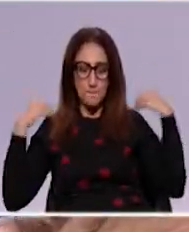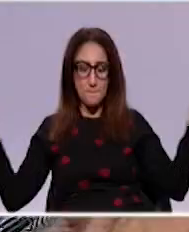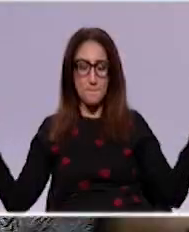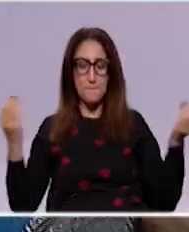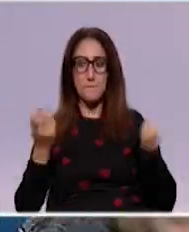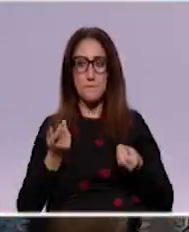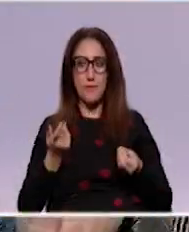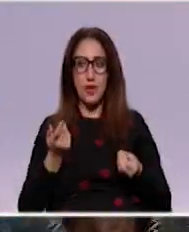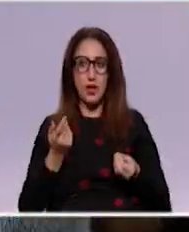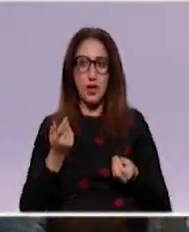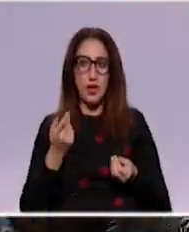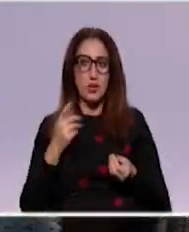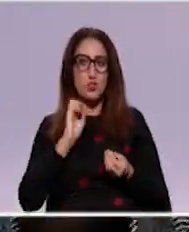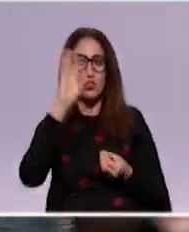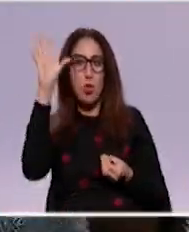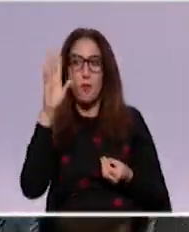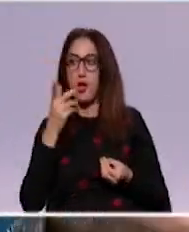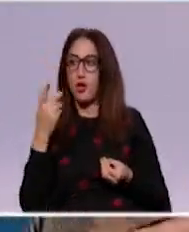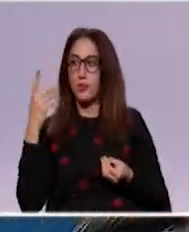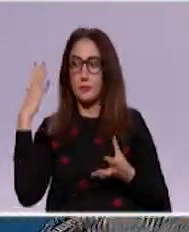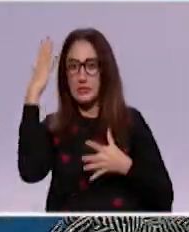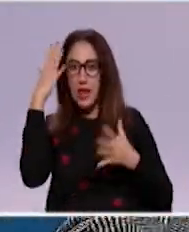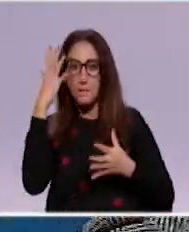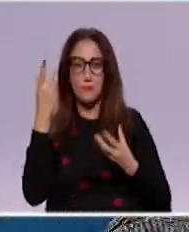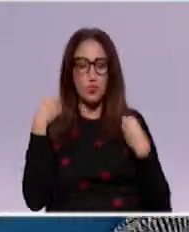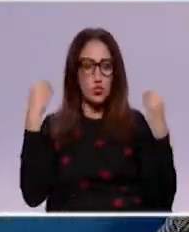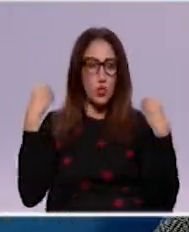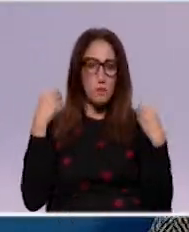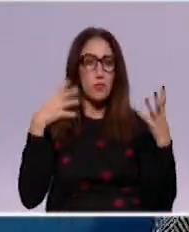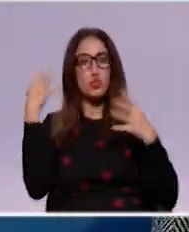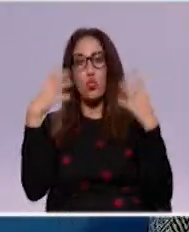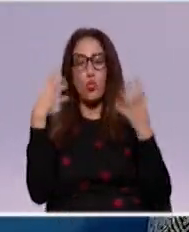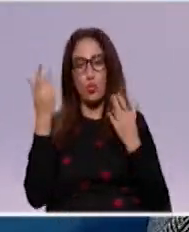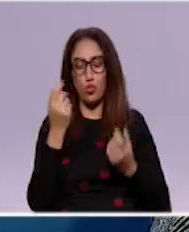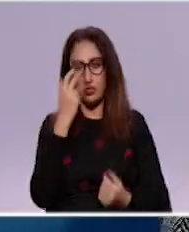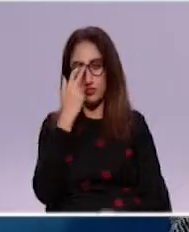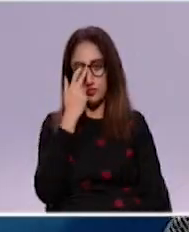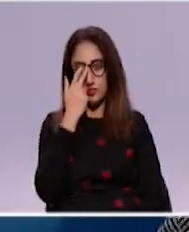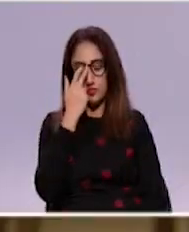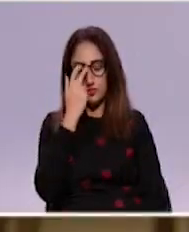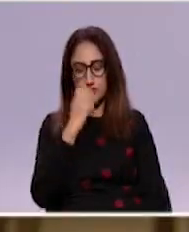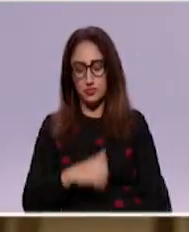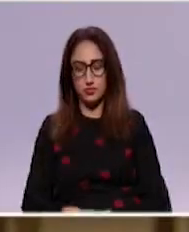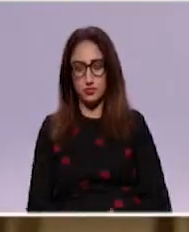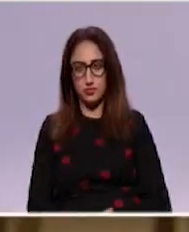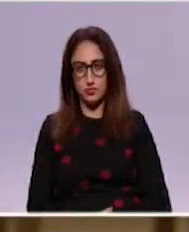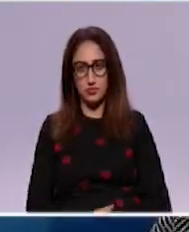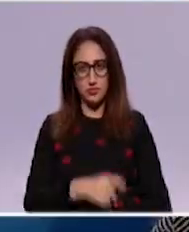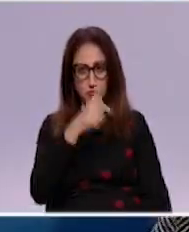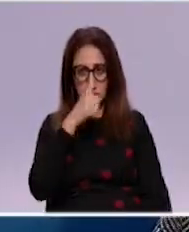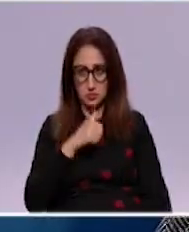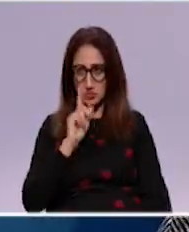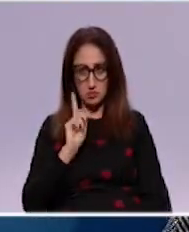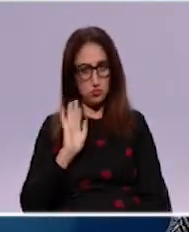يعني هيعمل ايه ولا يصحى الصبح بقى يتمرن في حاجه بقى. انا هقول لحضرتك عليه لما طلع. انت مش زعلان منه يعني؟ لا لا